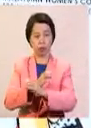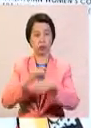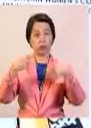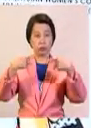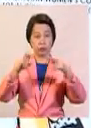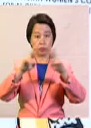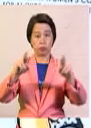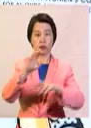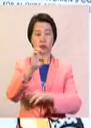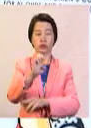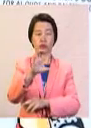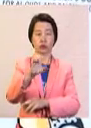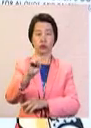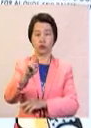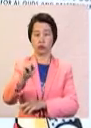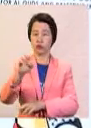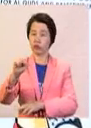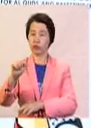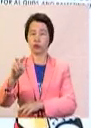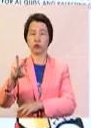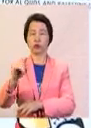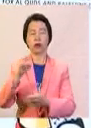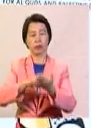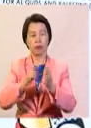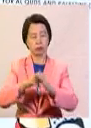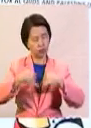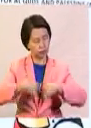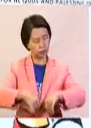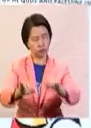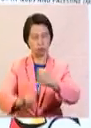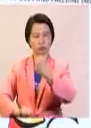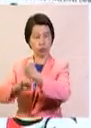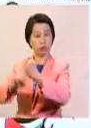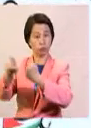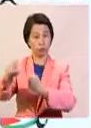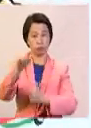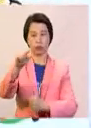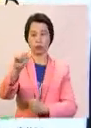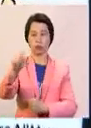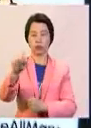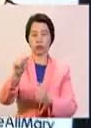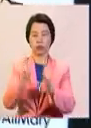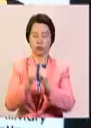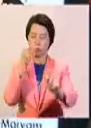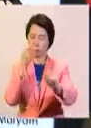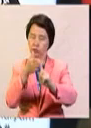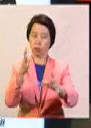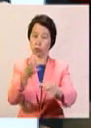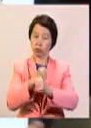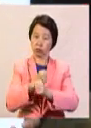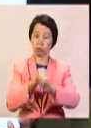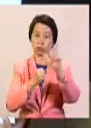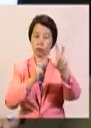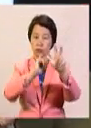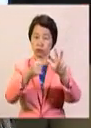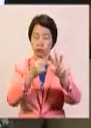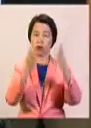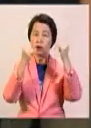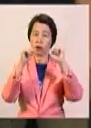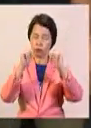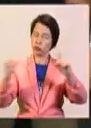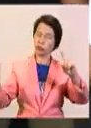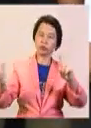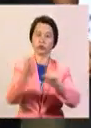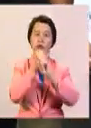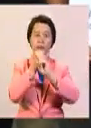EcoSafe, menunjukkan solidariti berterusan rakyat Malaysia kepada Gaza dan dengan sasaran RM3 juta, diharapkan ia mampu